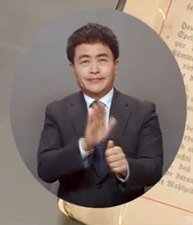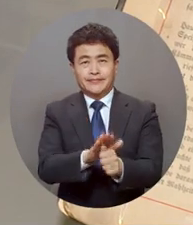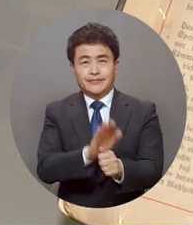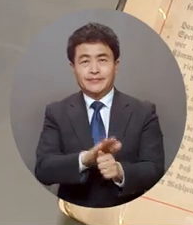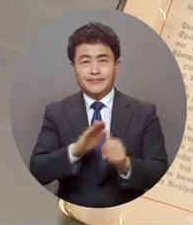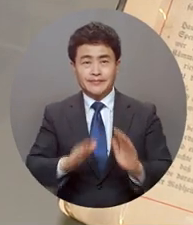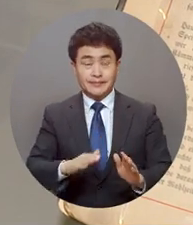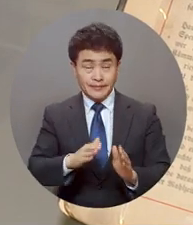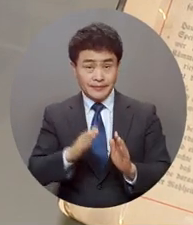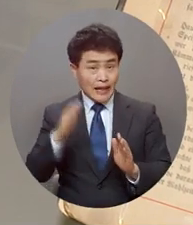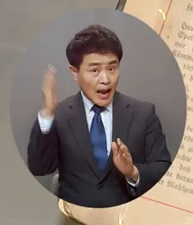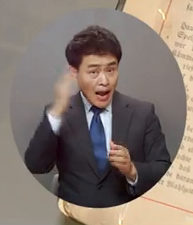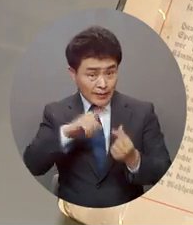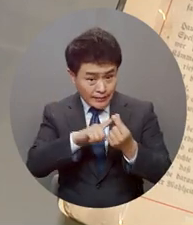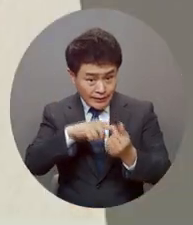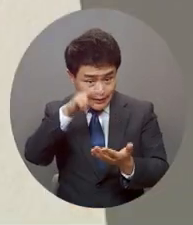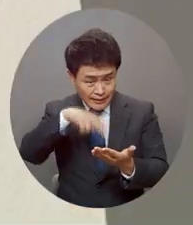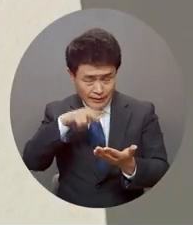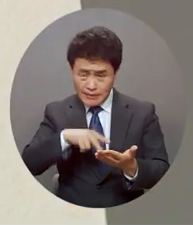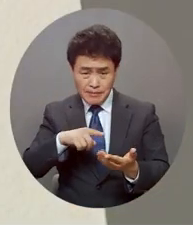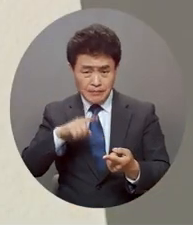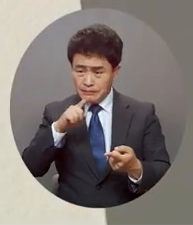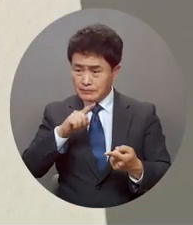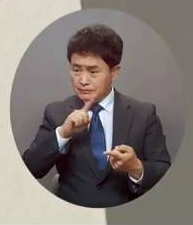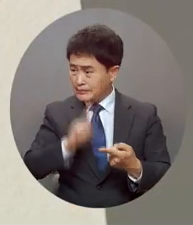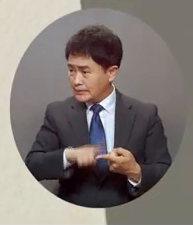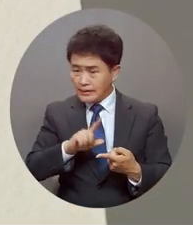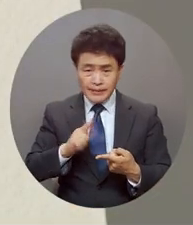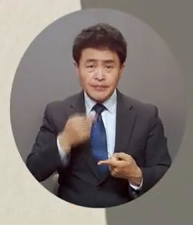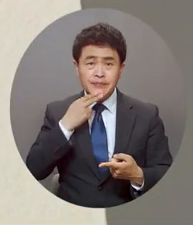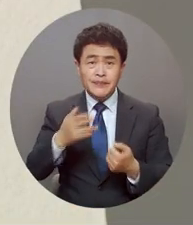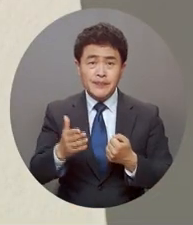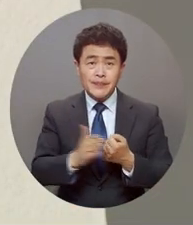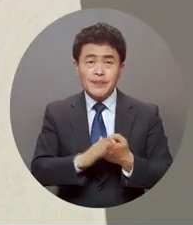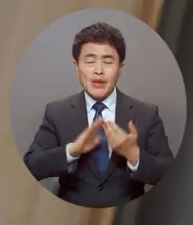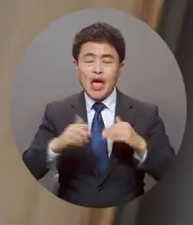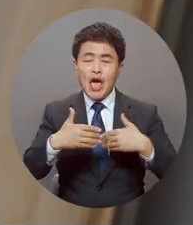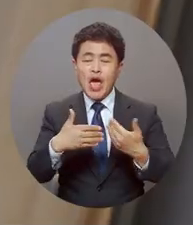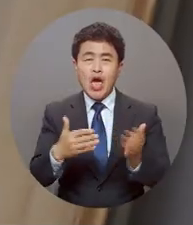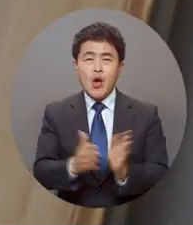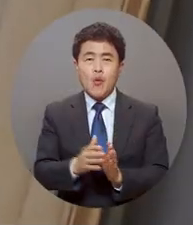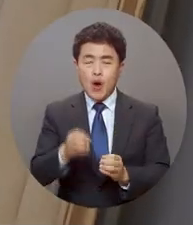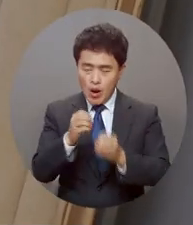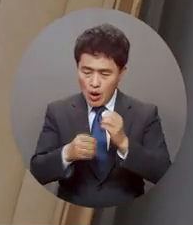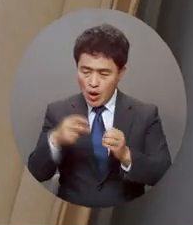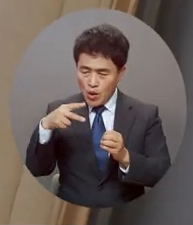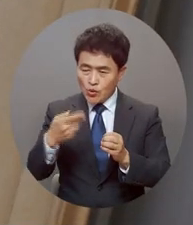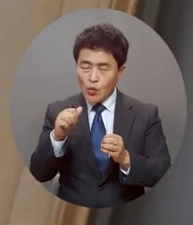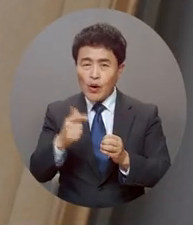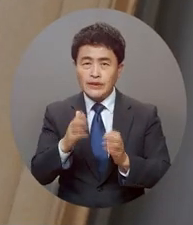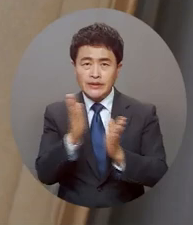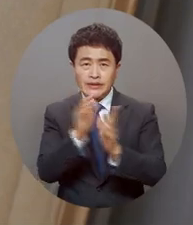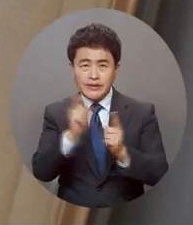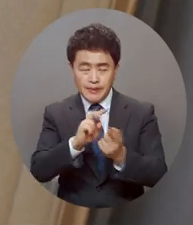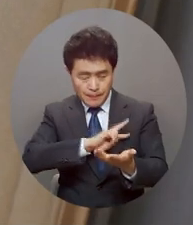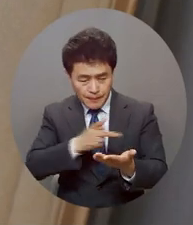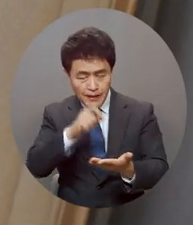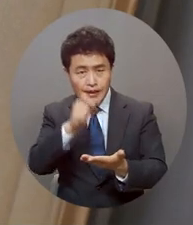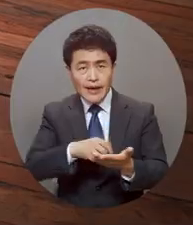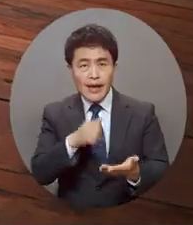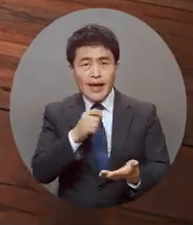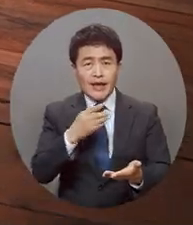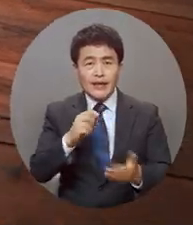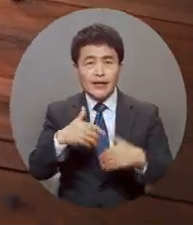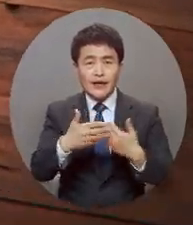우리말 읽을거리가 마땅치 않던 시절, 방정환은 해외 동화도 직접 번역했습니다. 헨젤과